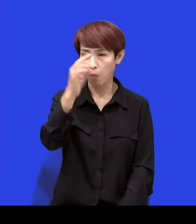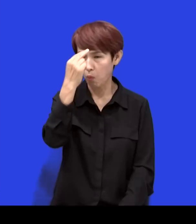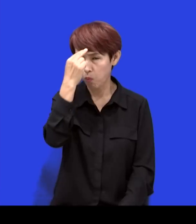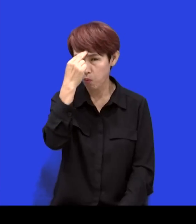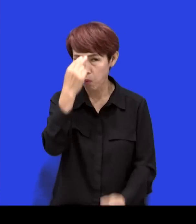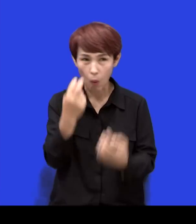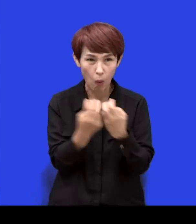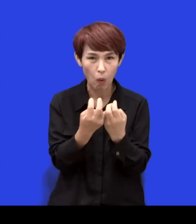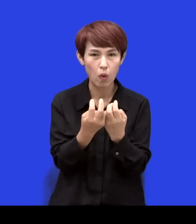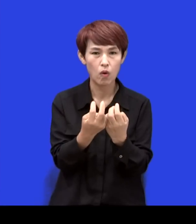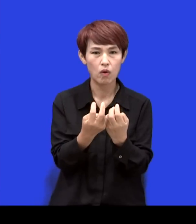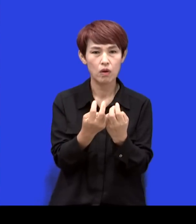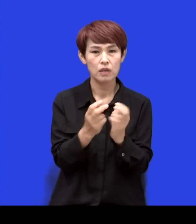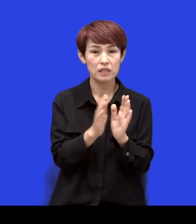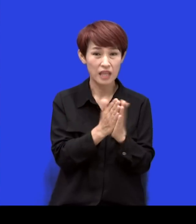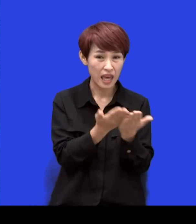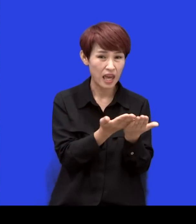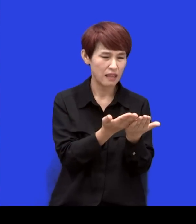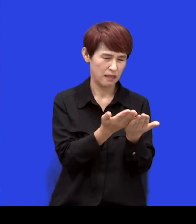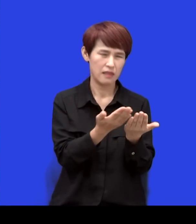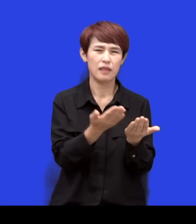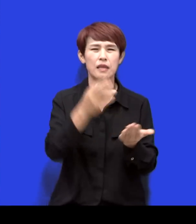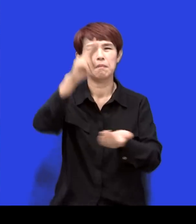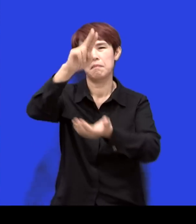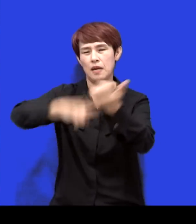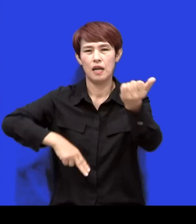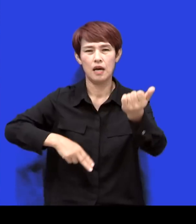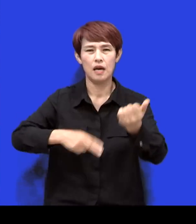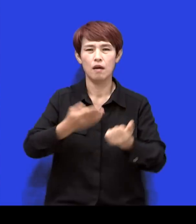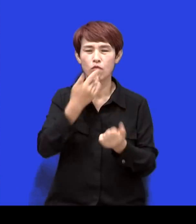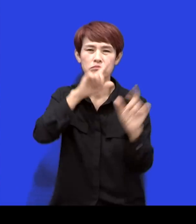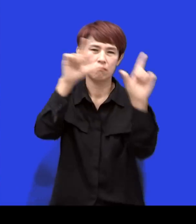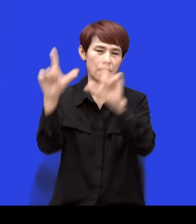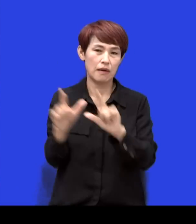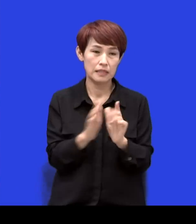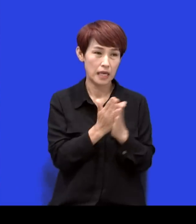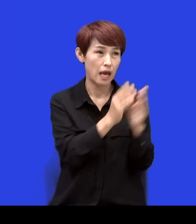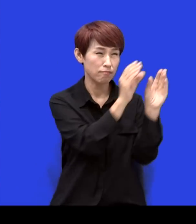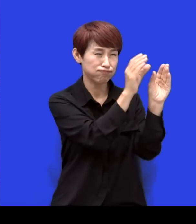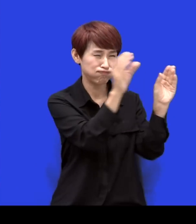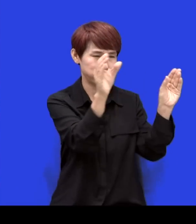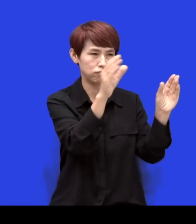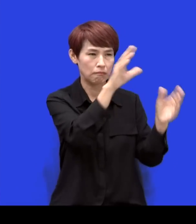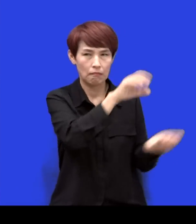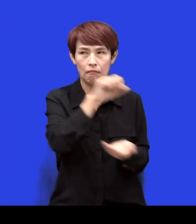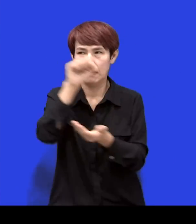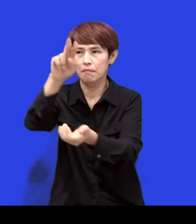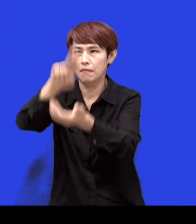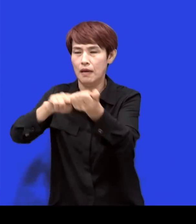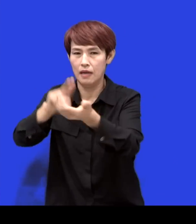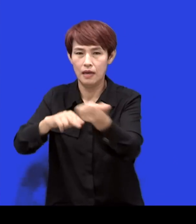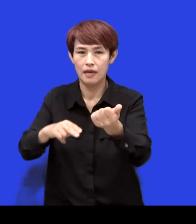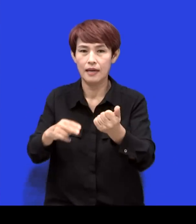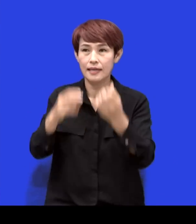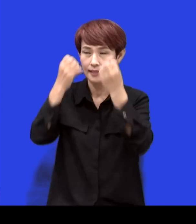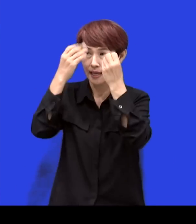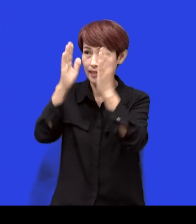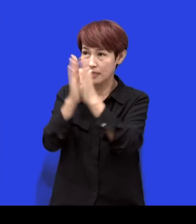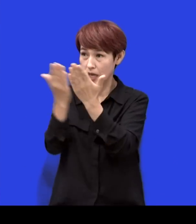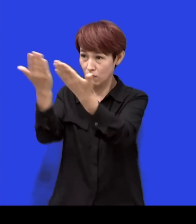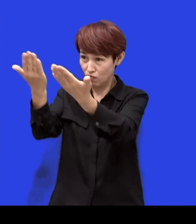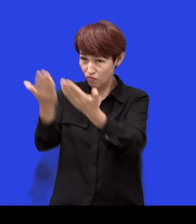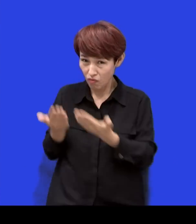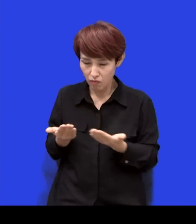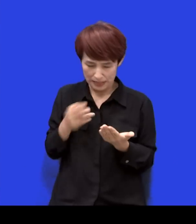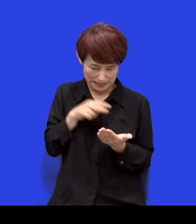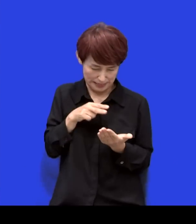없으니까 이제 책을 다 헌책방에 팔아요. 그래서 그걸로 이제 좀 생계를 유지하고 버티는 가끔 거죠. 이제 출판사에서 새 책 보내주면